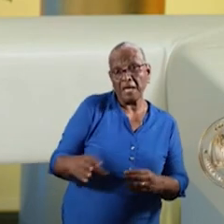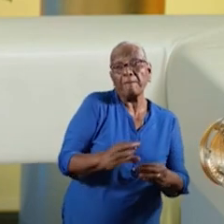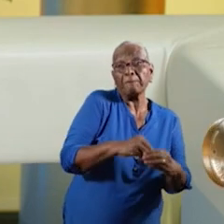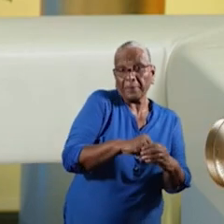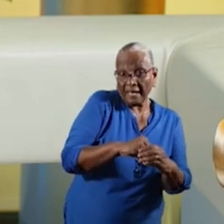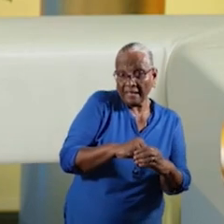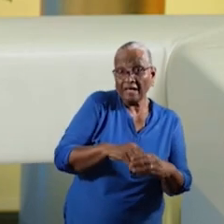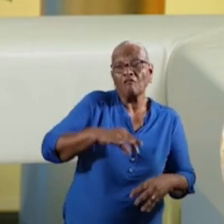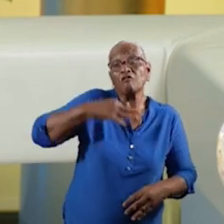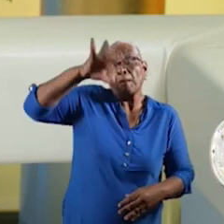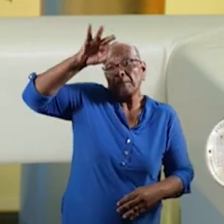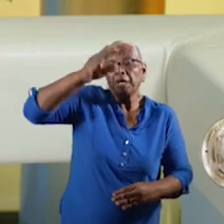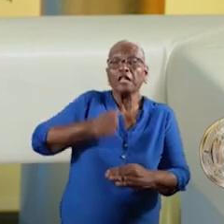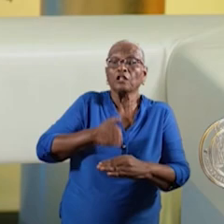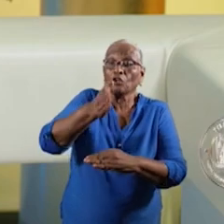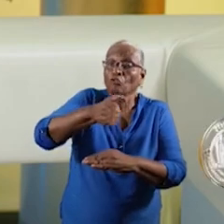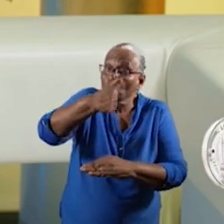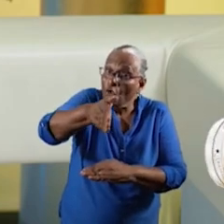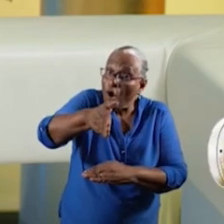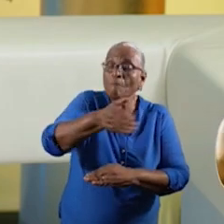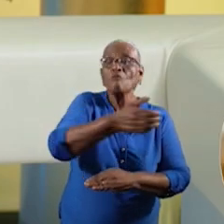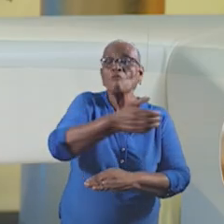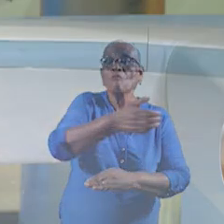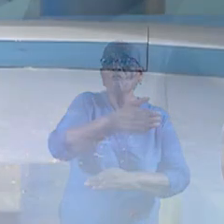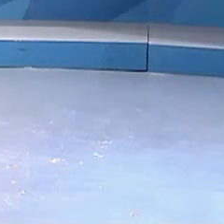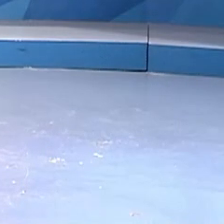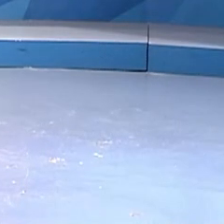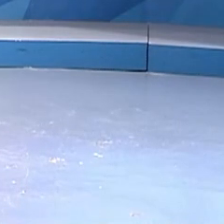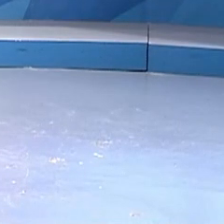een betere toekomst voor iedereen.